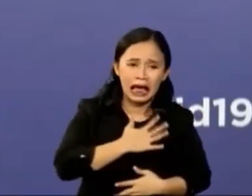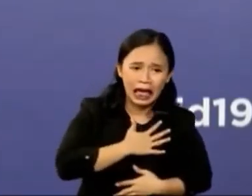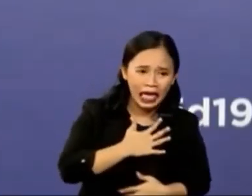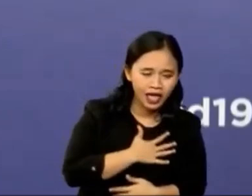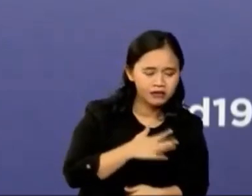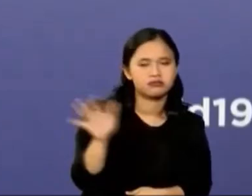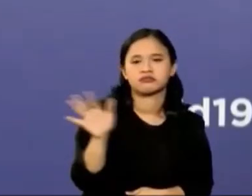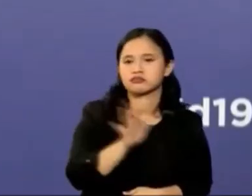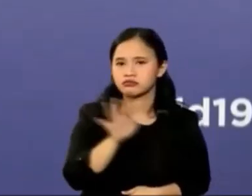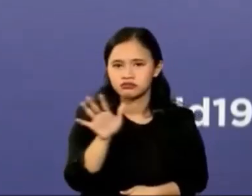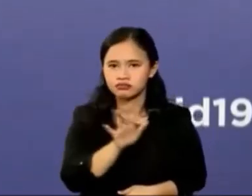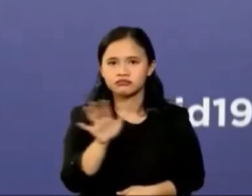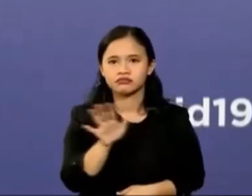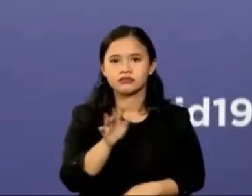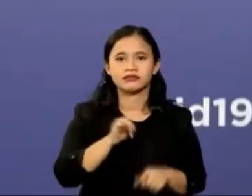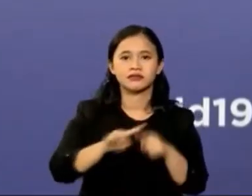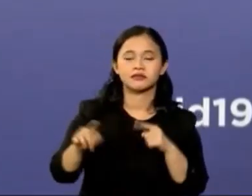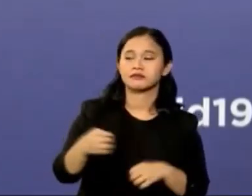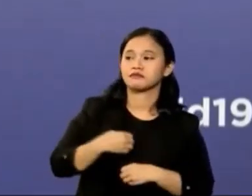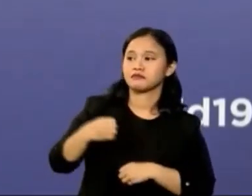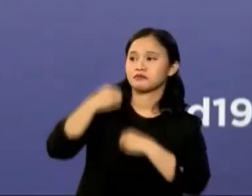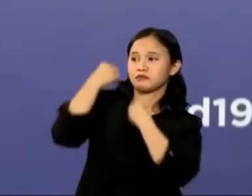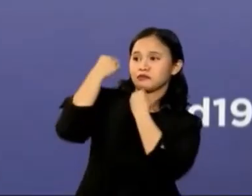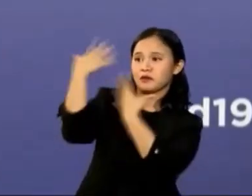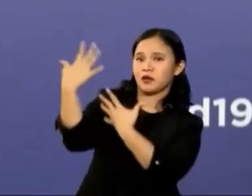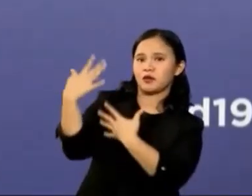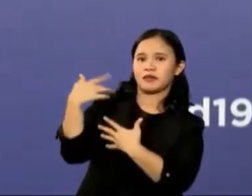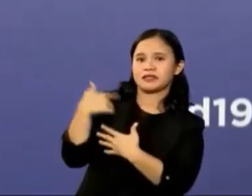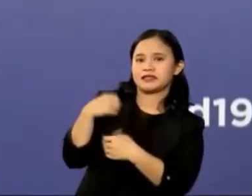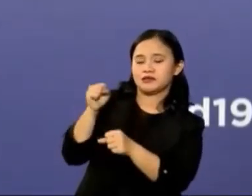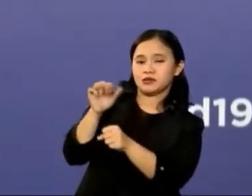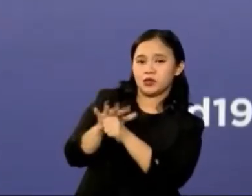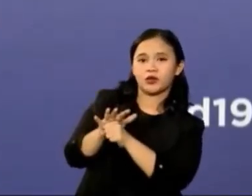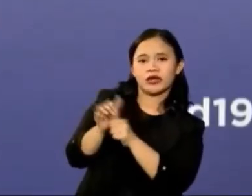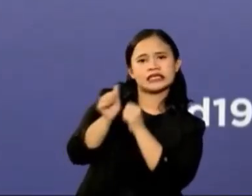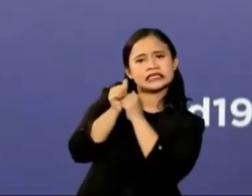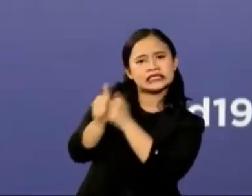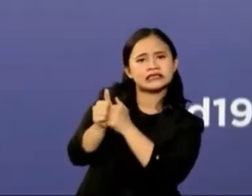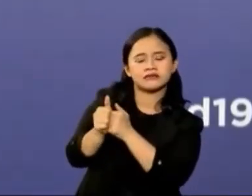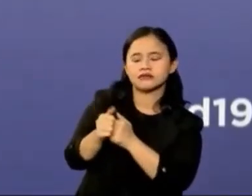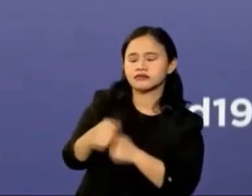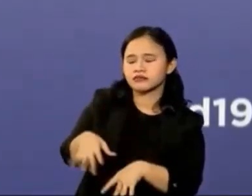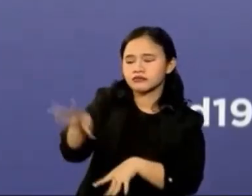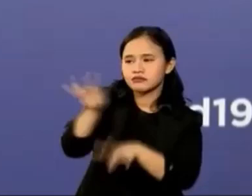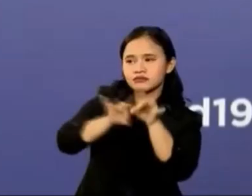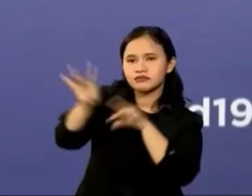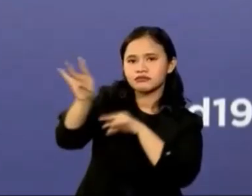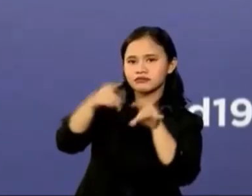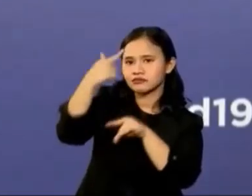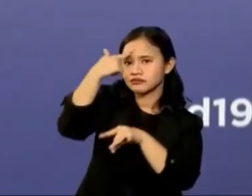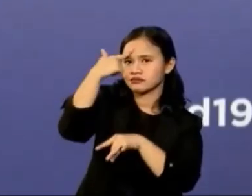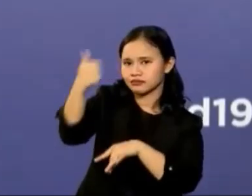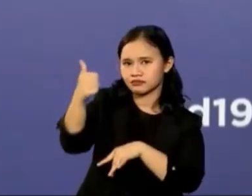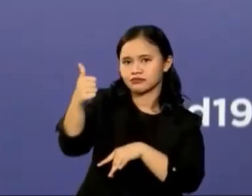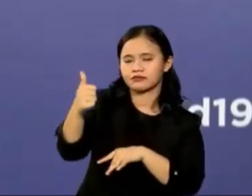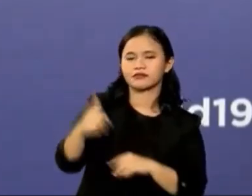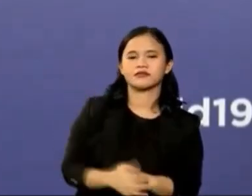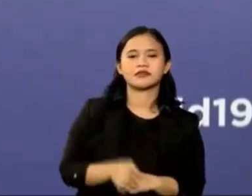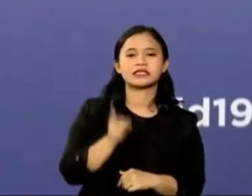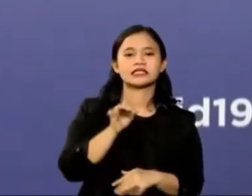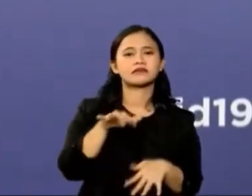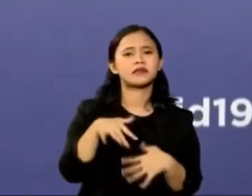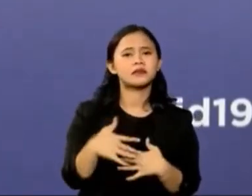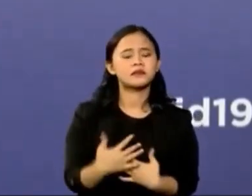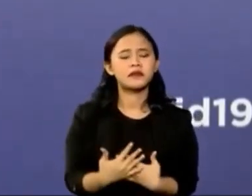kepanikan dan ikuti terus berita tentang COVID-19 ini secara cermat. Karena kita tahu